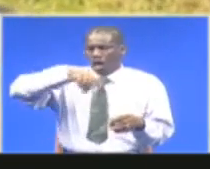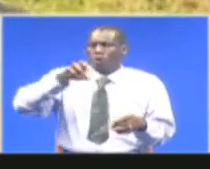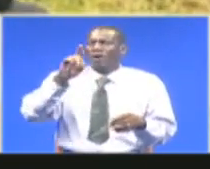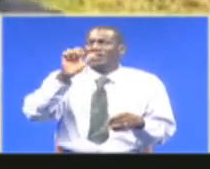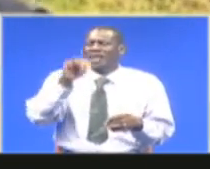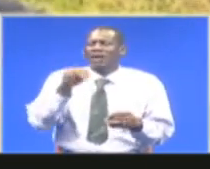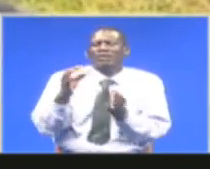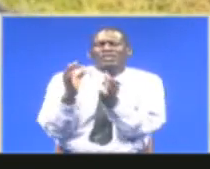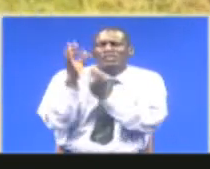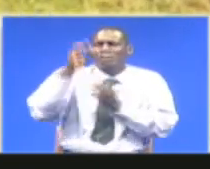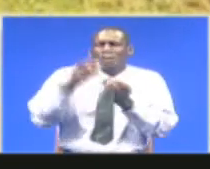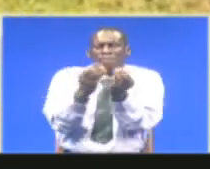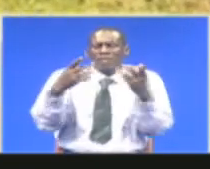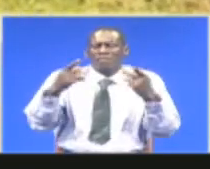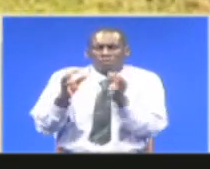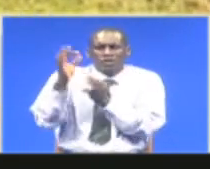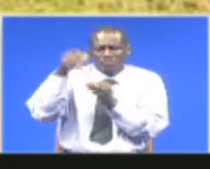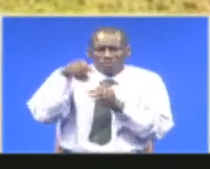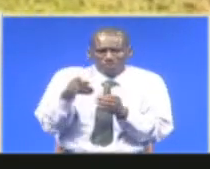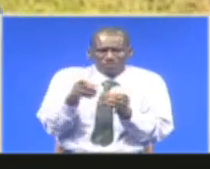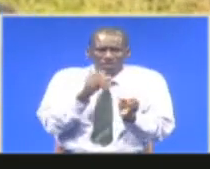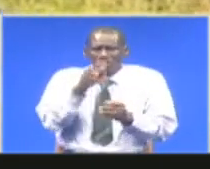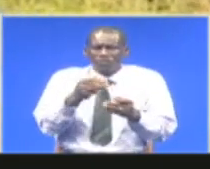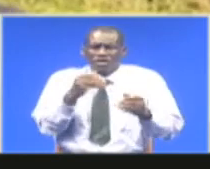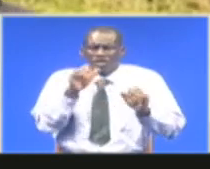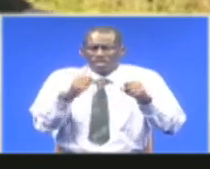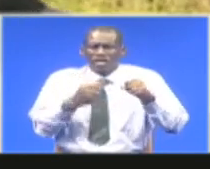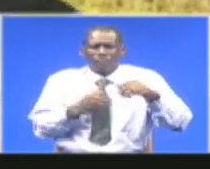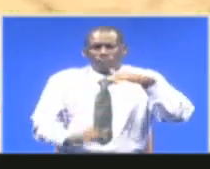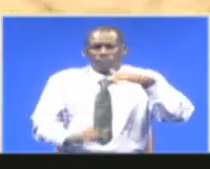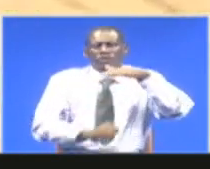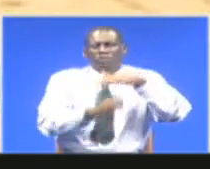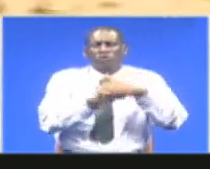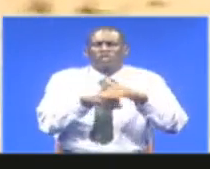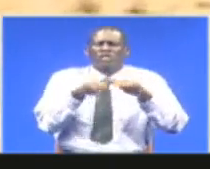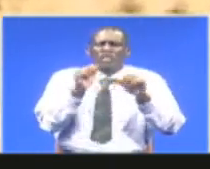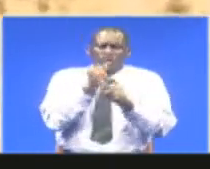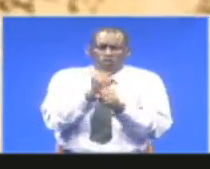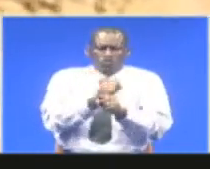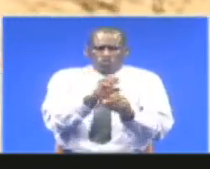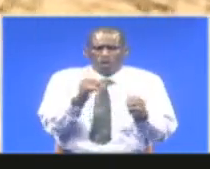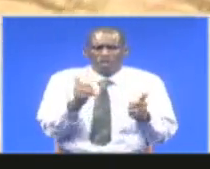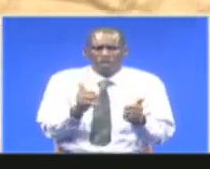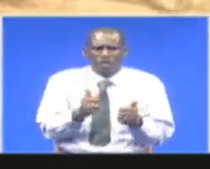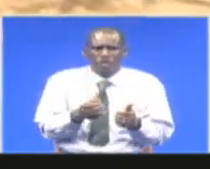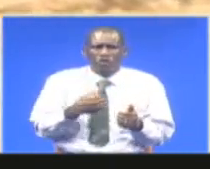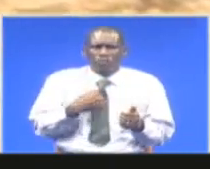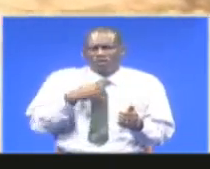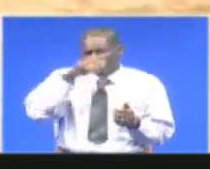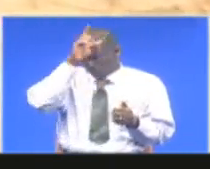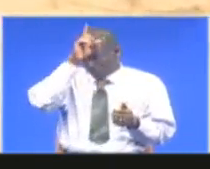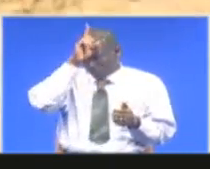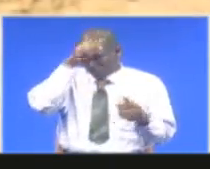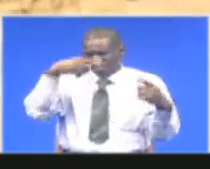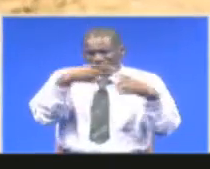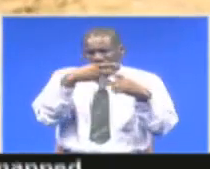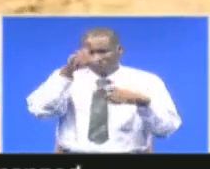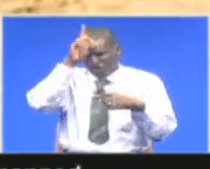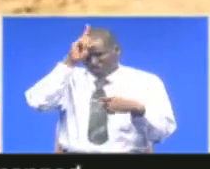mbali. Kungekuja kama msaada kidogo, kangetufanyia serikali tufanyia kidogo. Kuna vijiji aina mbalimbali